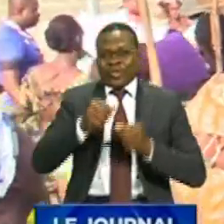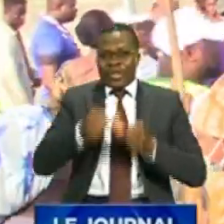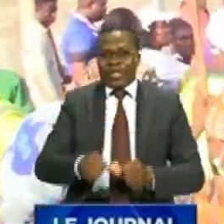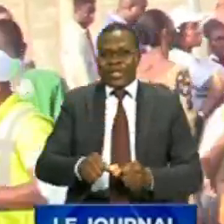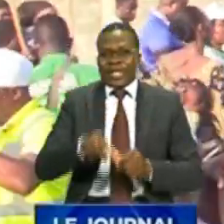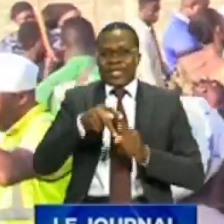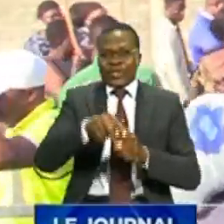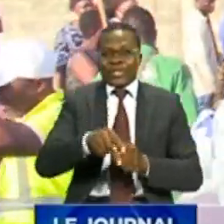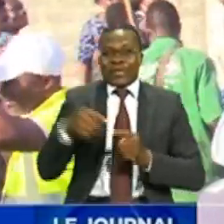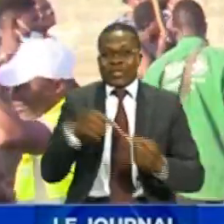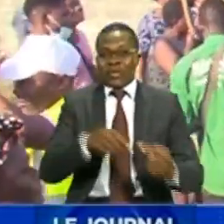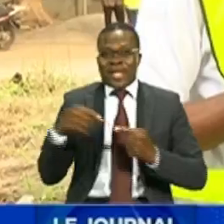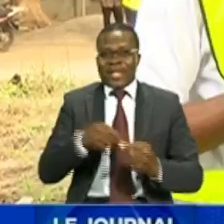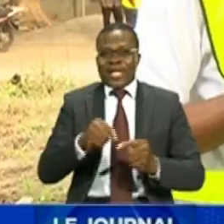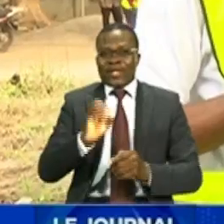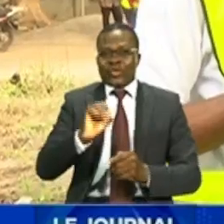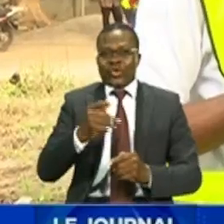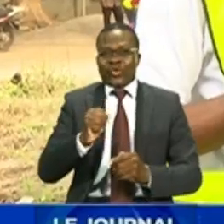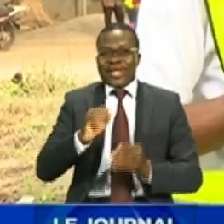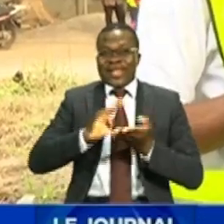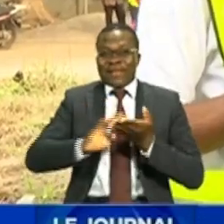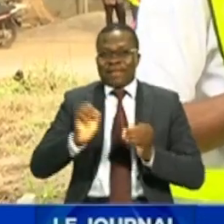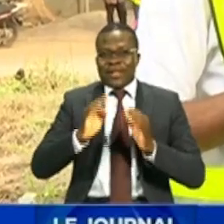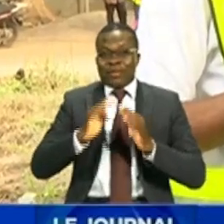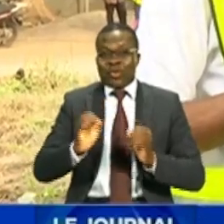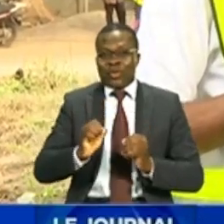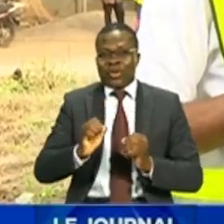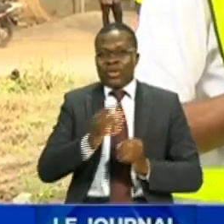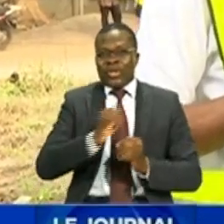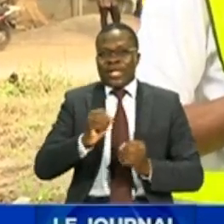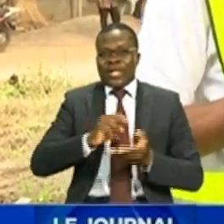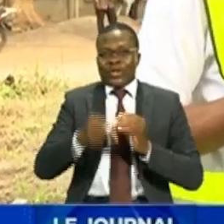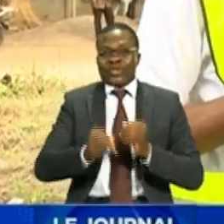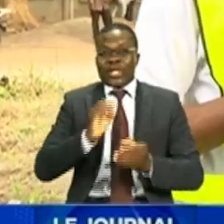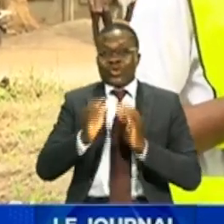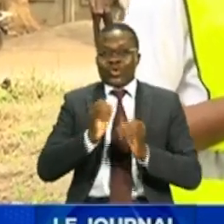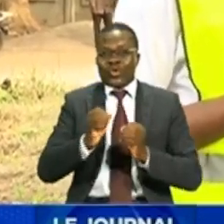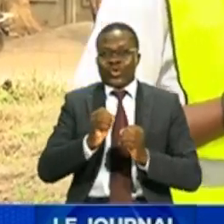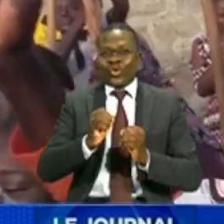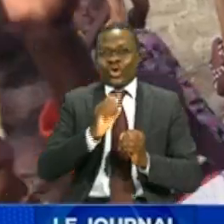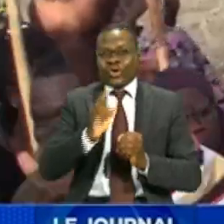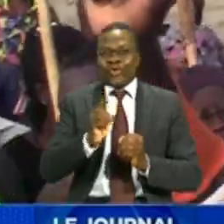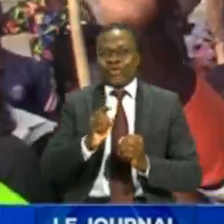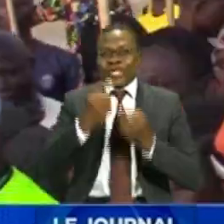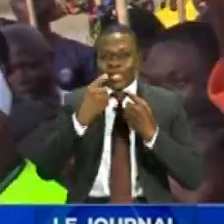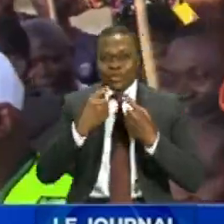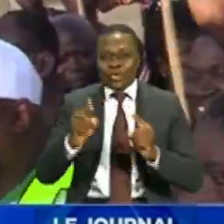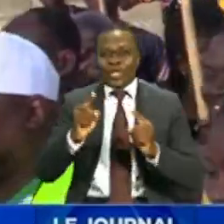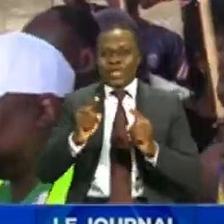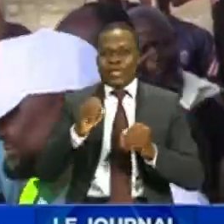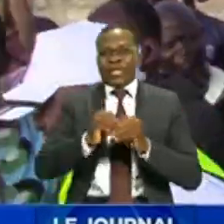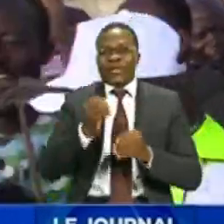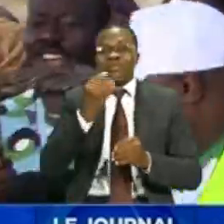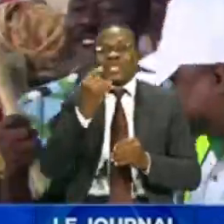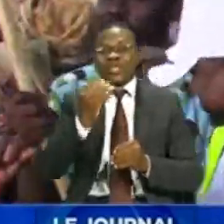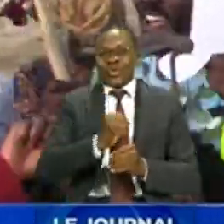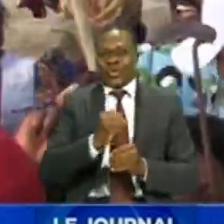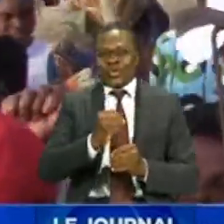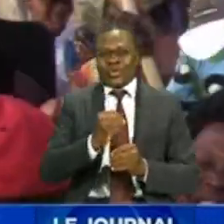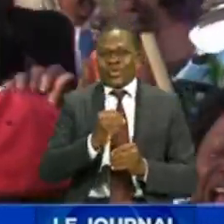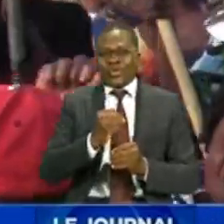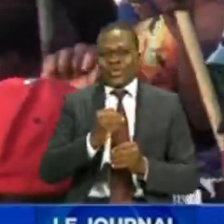le cheval de bataille de l'ONG Villes Propres. Et les résultats de ce concours vont être proclamés dans les tout prochains